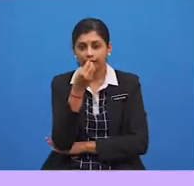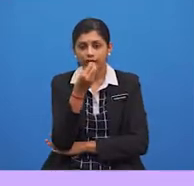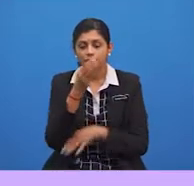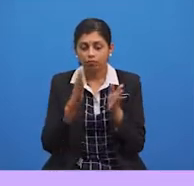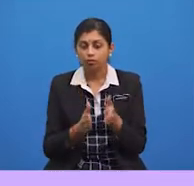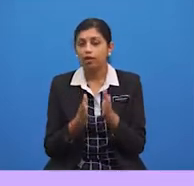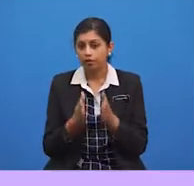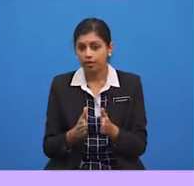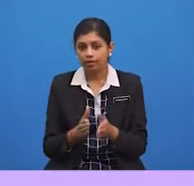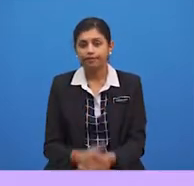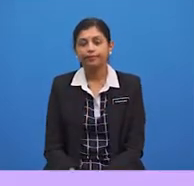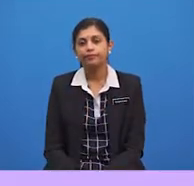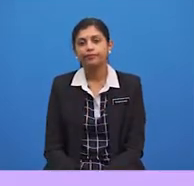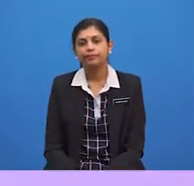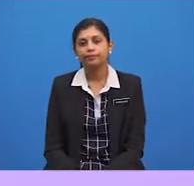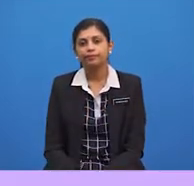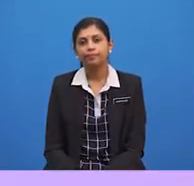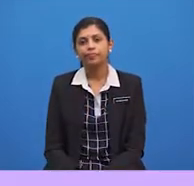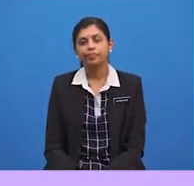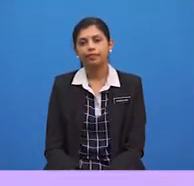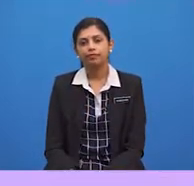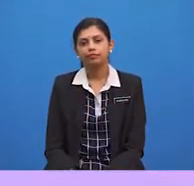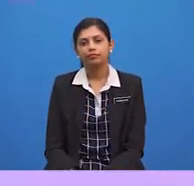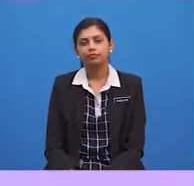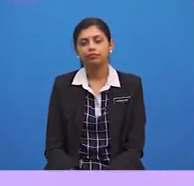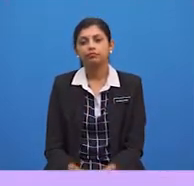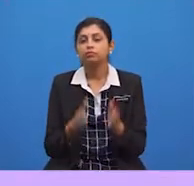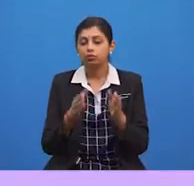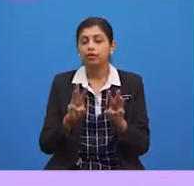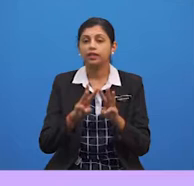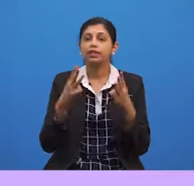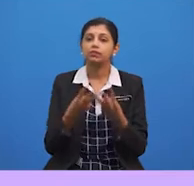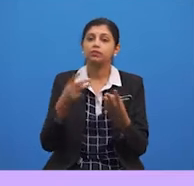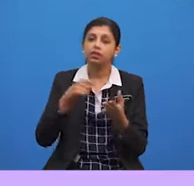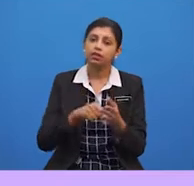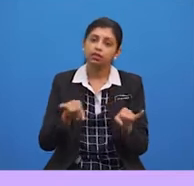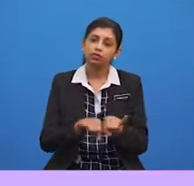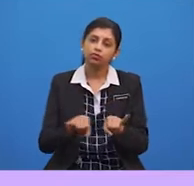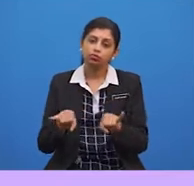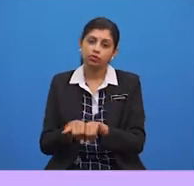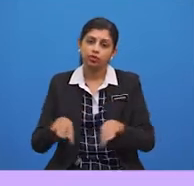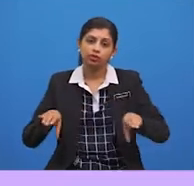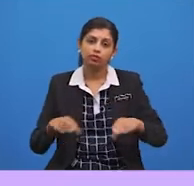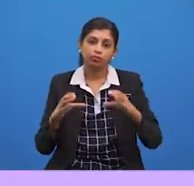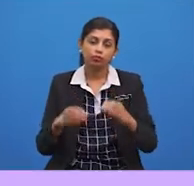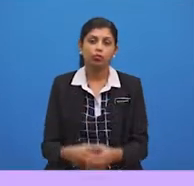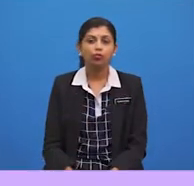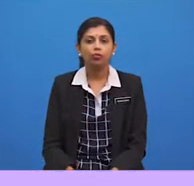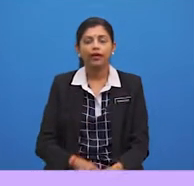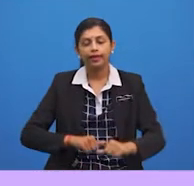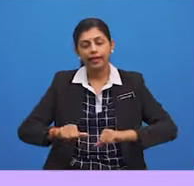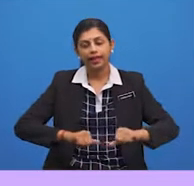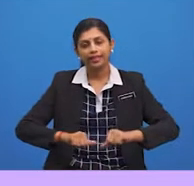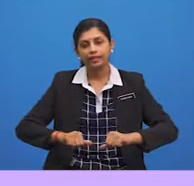penduduk. Penduduk di kawasan ini juga melakukan